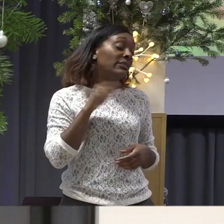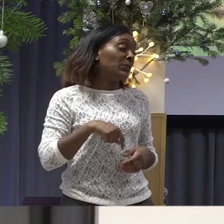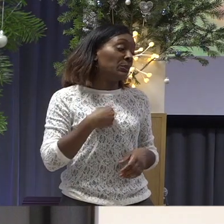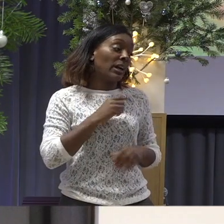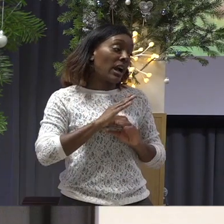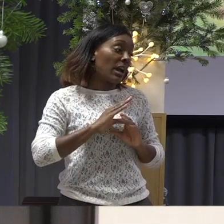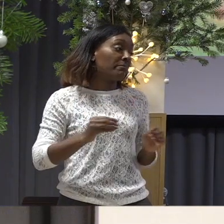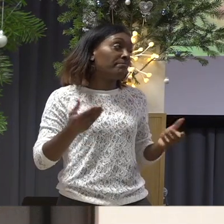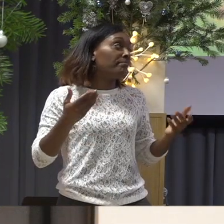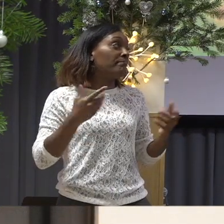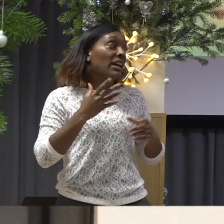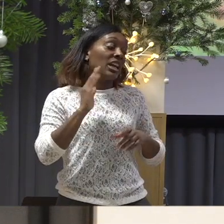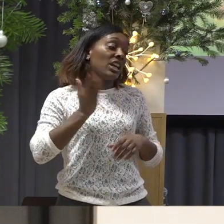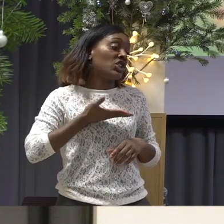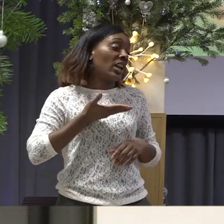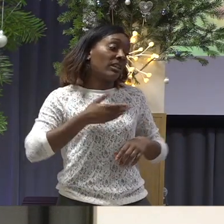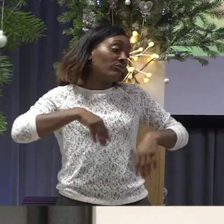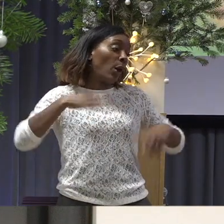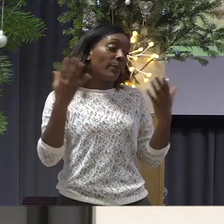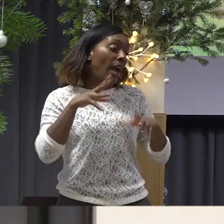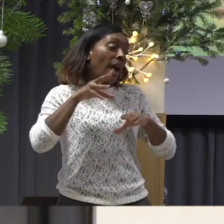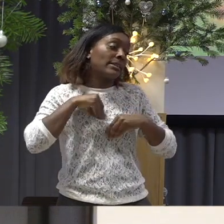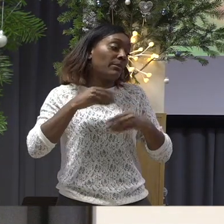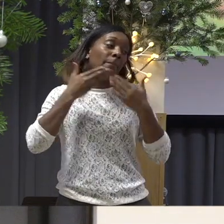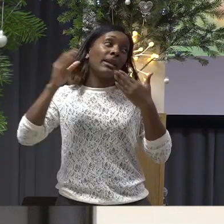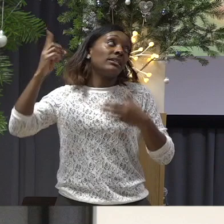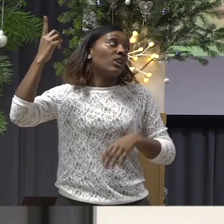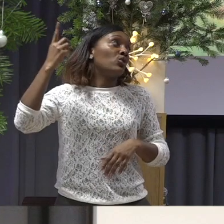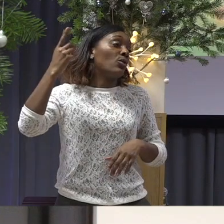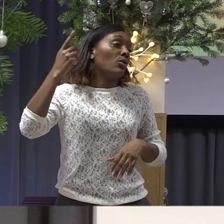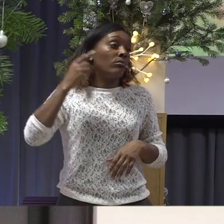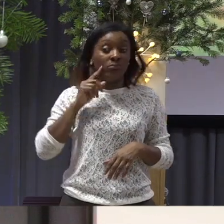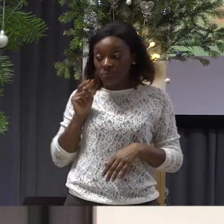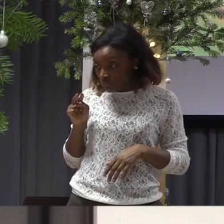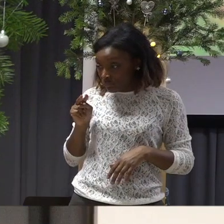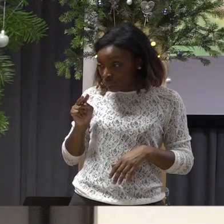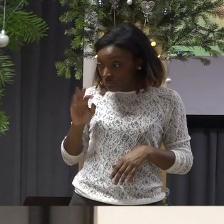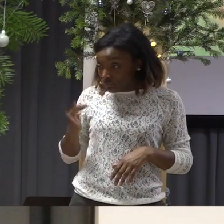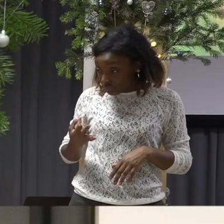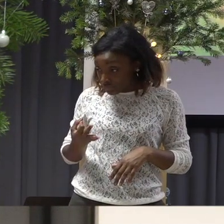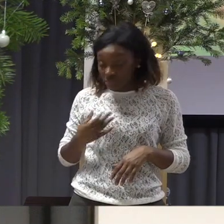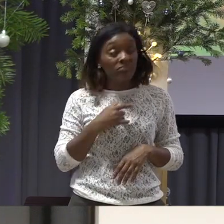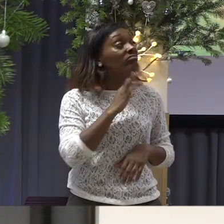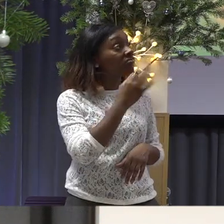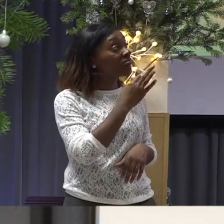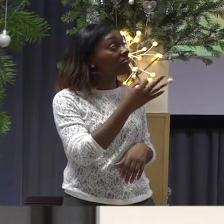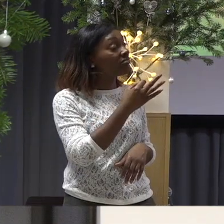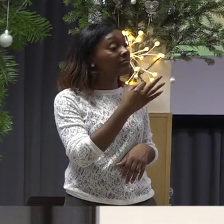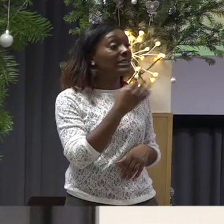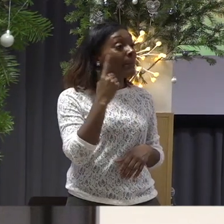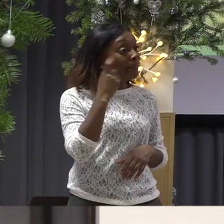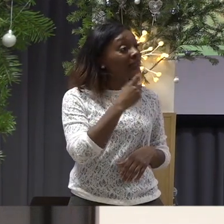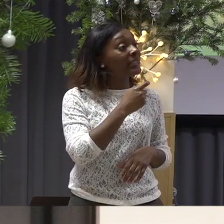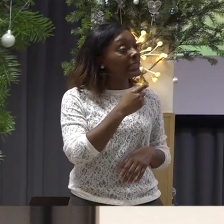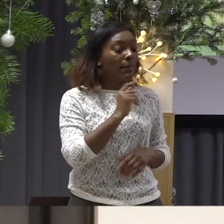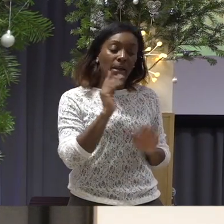l'église, remercier Dieu pour cet échec. Ah, ça, c'était une pilule difficile à accepter. Hein. Il ne m'a pas laissé